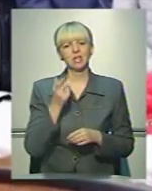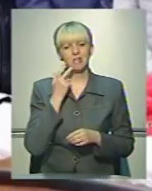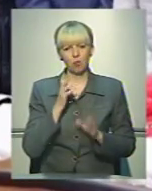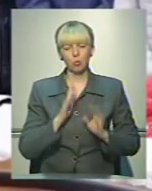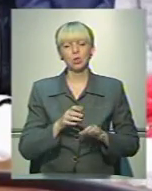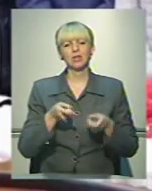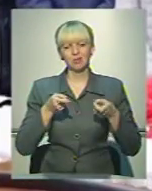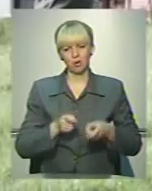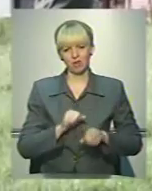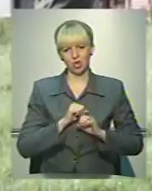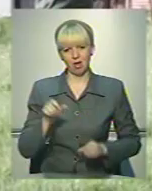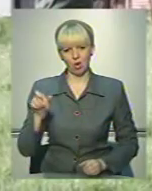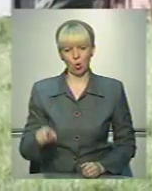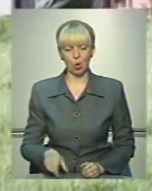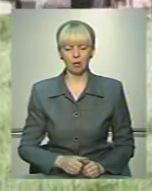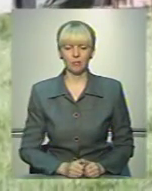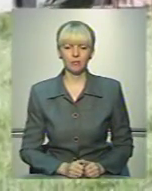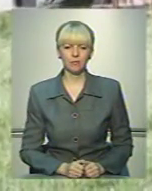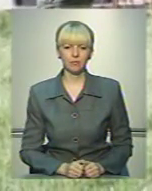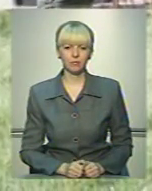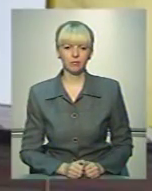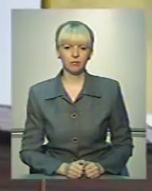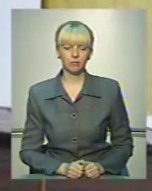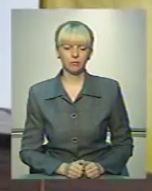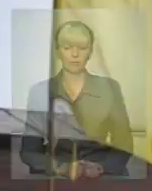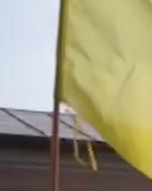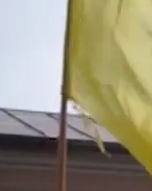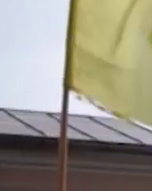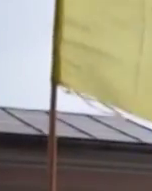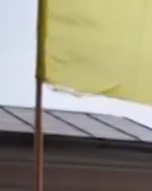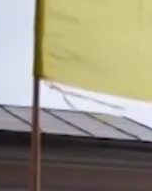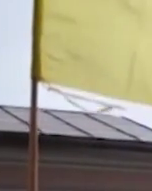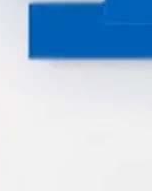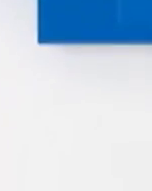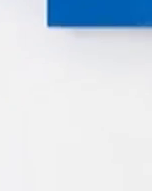буде справжнім героєм. Вікторія Лупай, Антон Романюк, телеканал «Буковина».